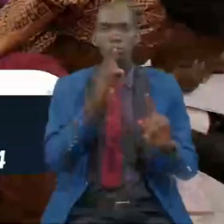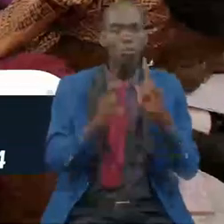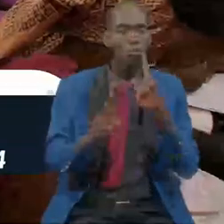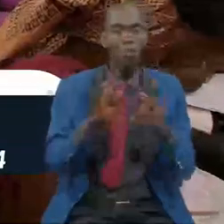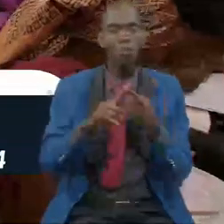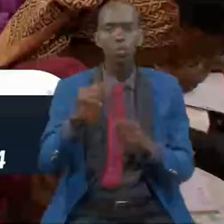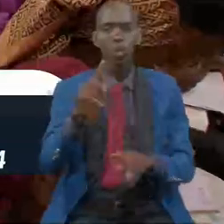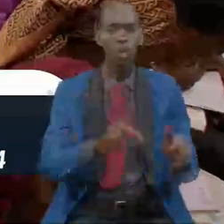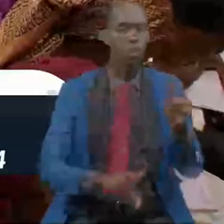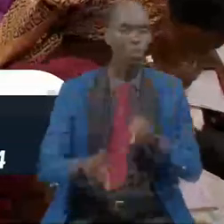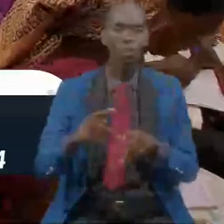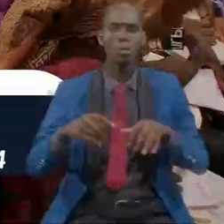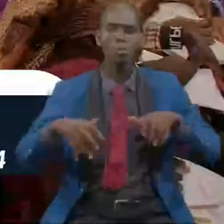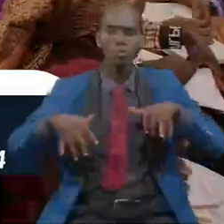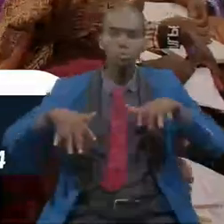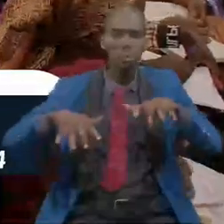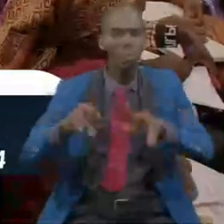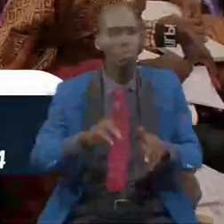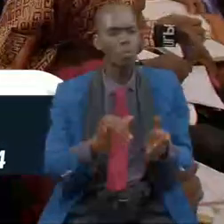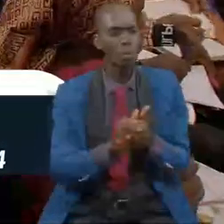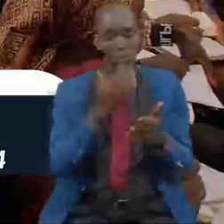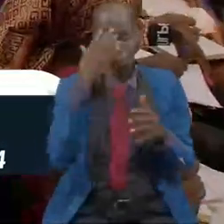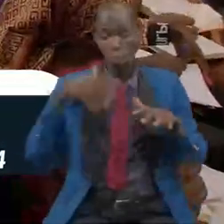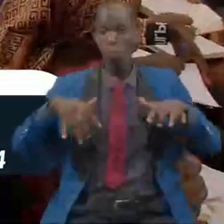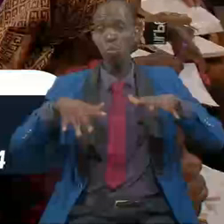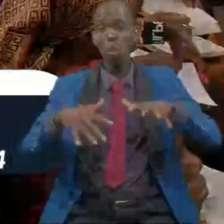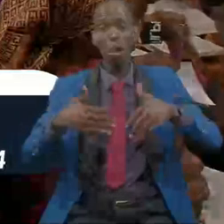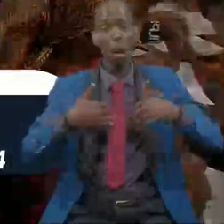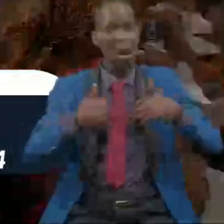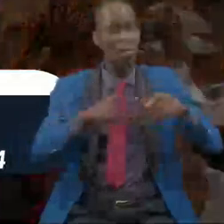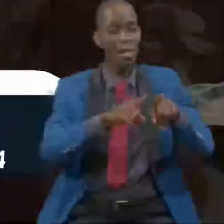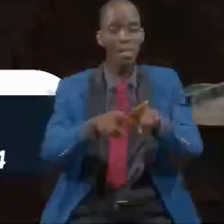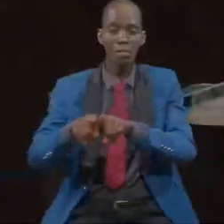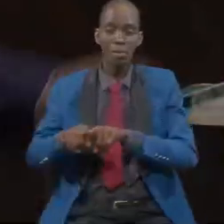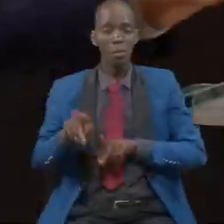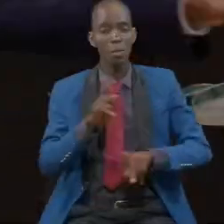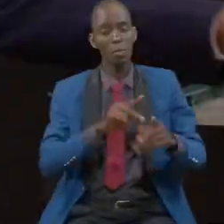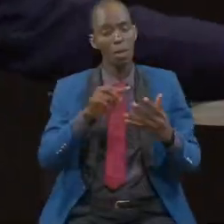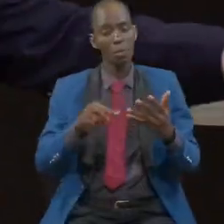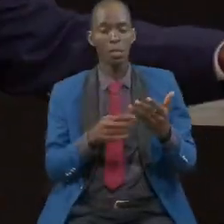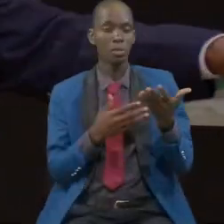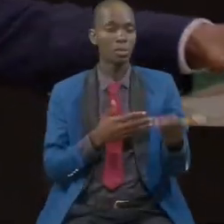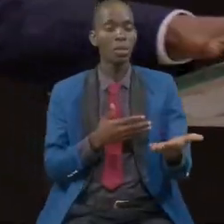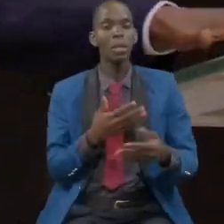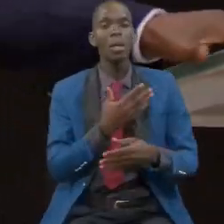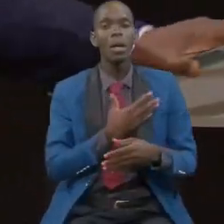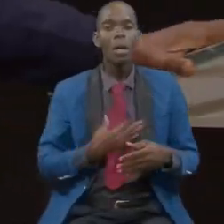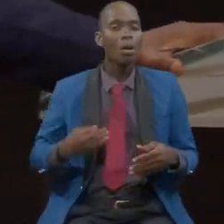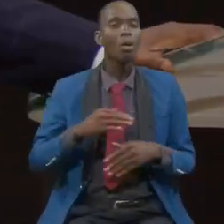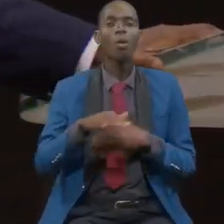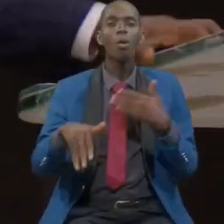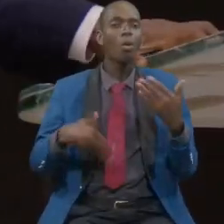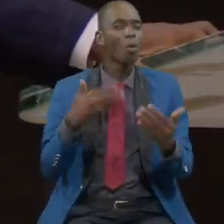il parlait aux gens qui ont divers titres, diverses positions. Et